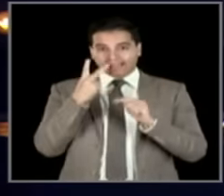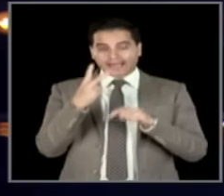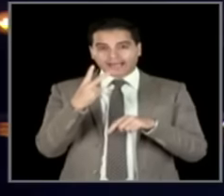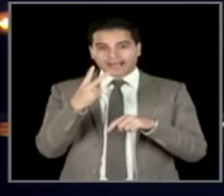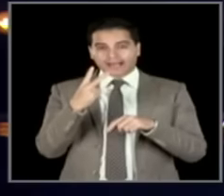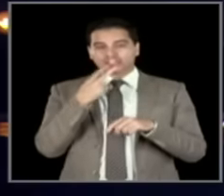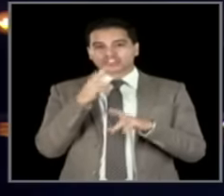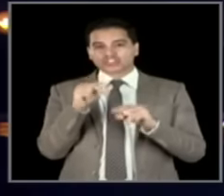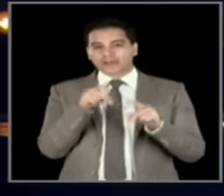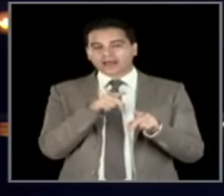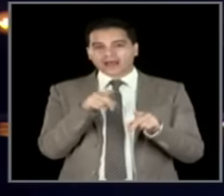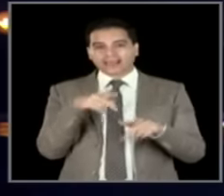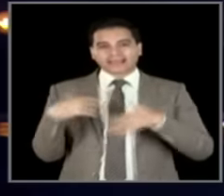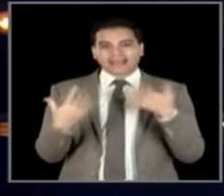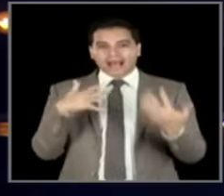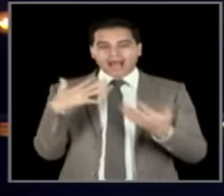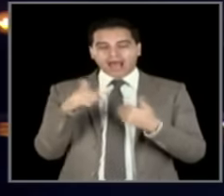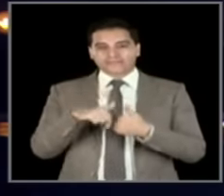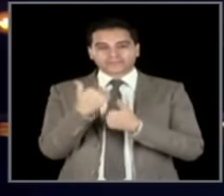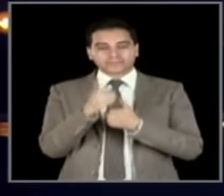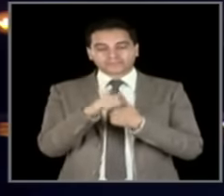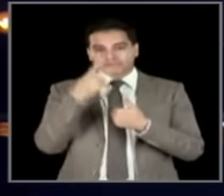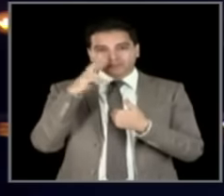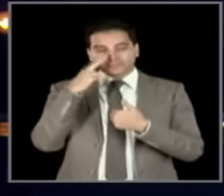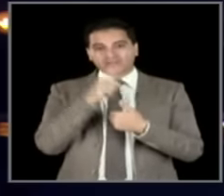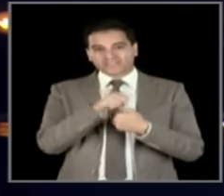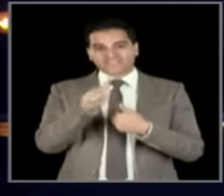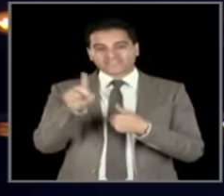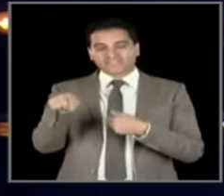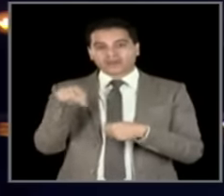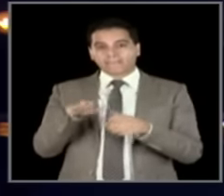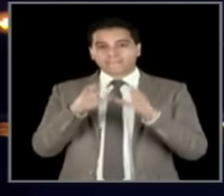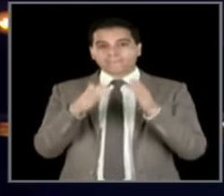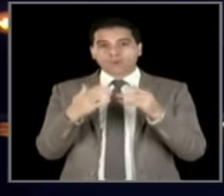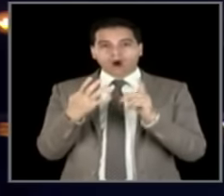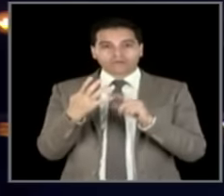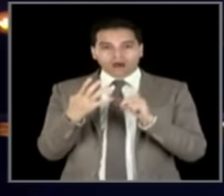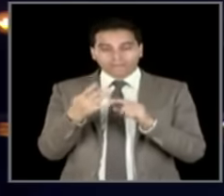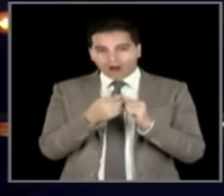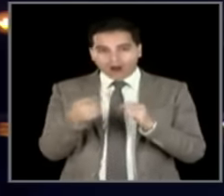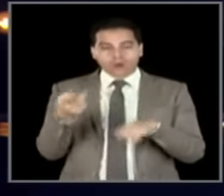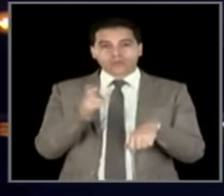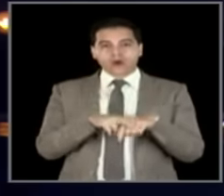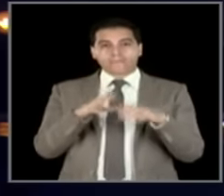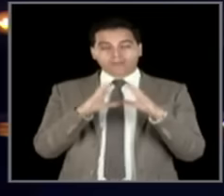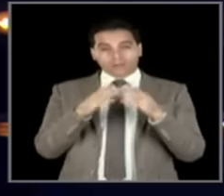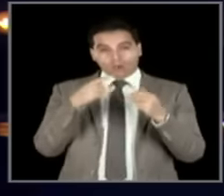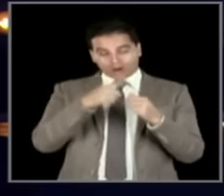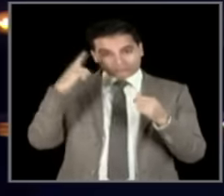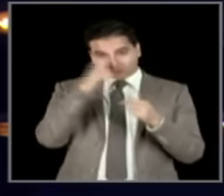بيتدلعوا، بيضيعوا نقط مهمة منهم. المجموعة الرابعة ومجموعة